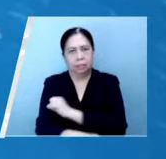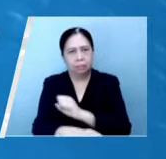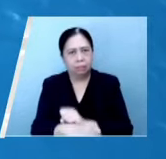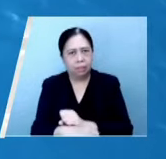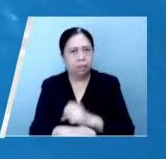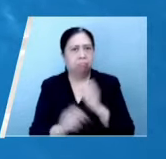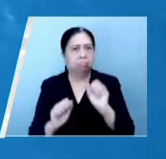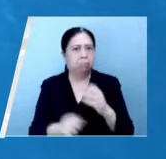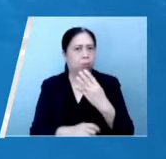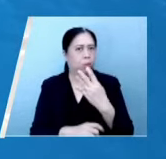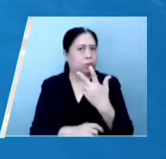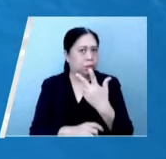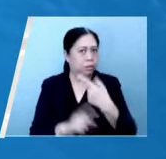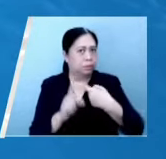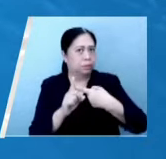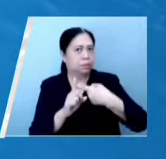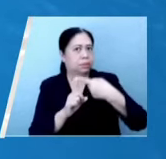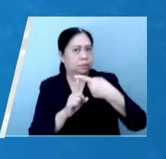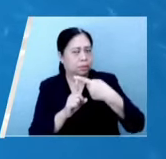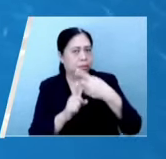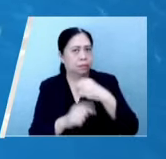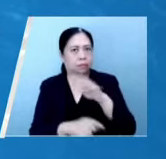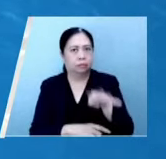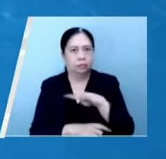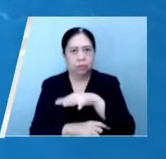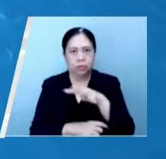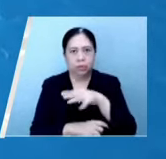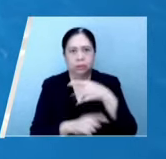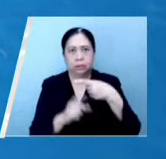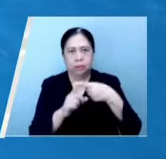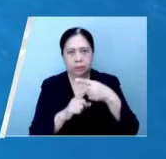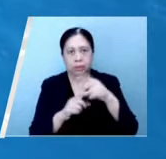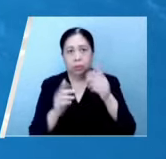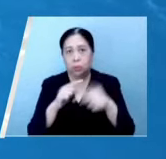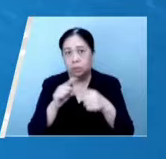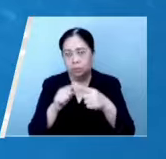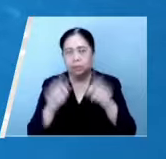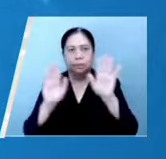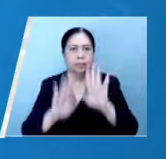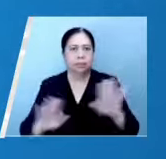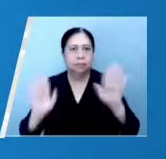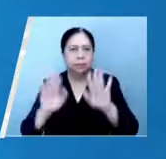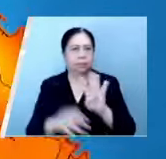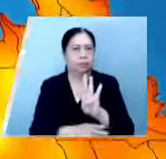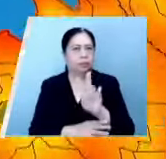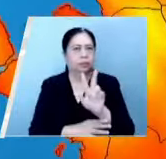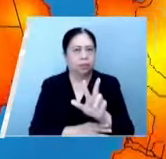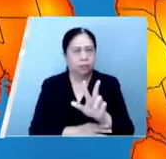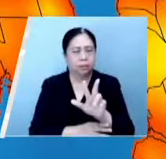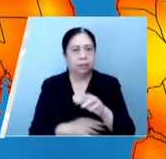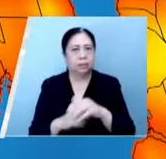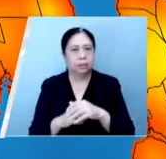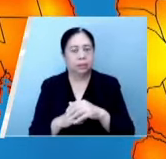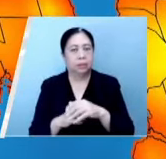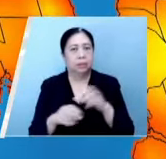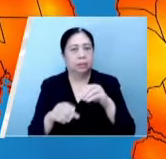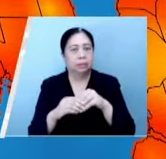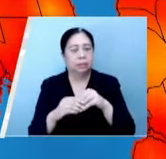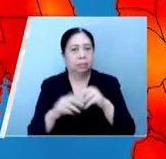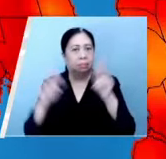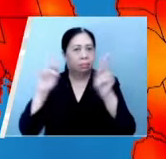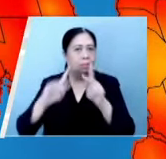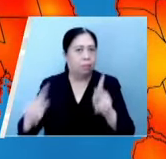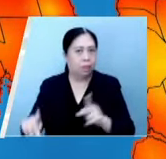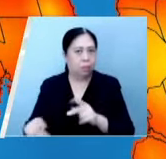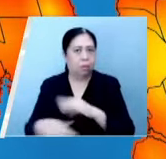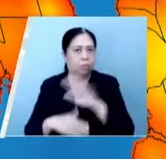43 degrees Celsius at 44 degrees Celsius sa Linggo. Nasa 43 degrees Celsius naman sa Aborlan sa Palawan buong